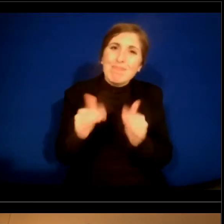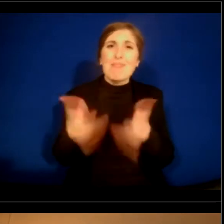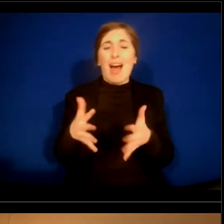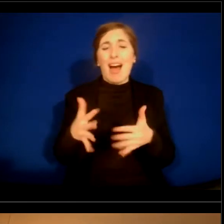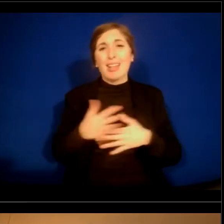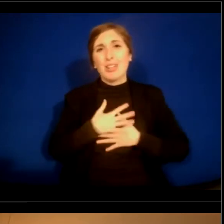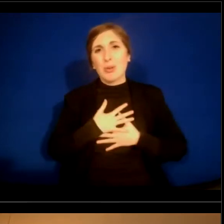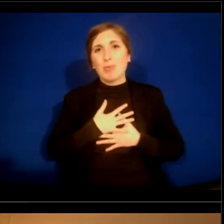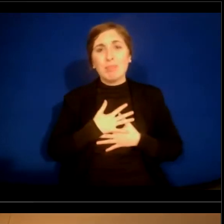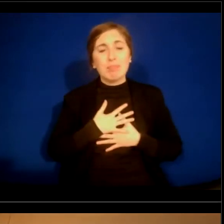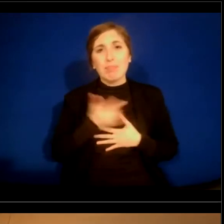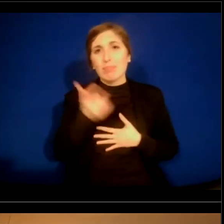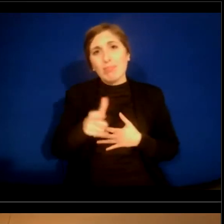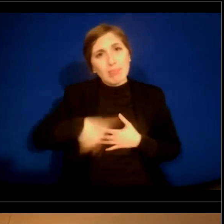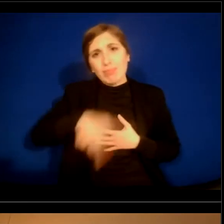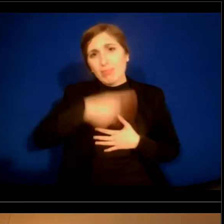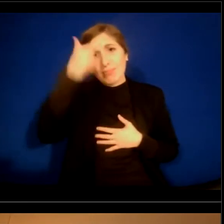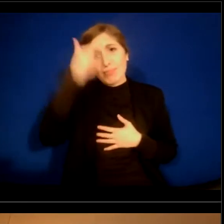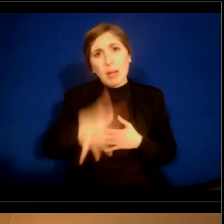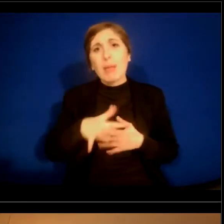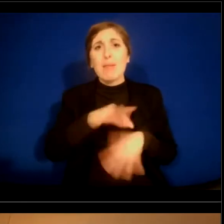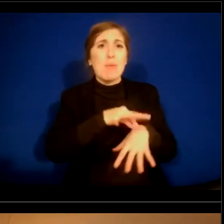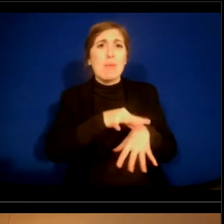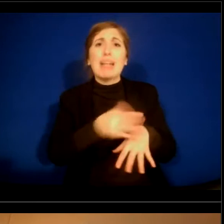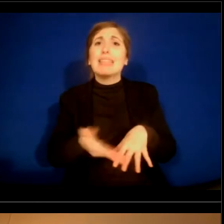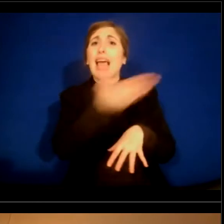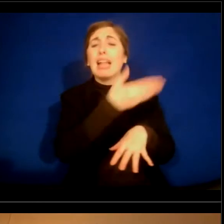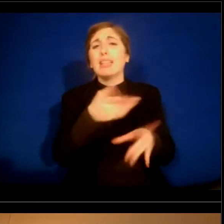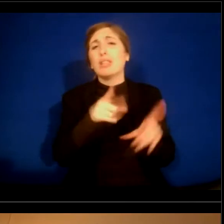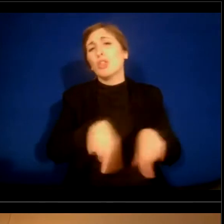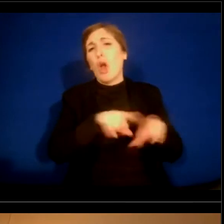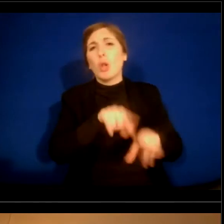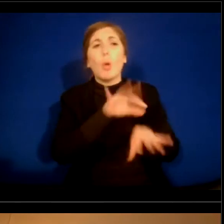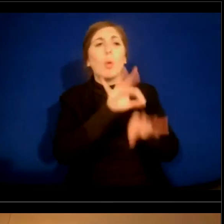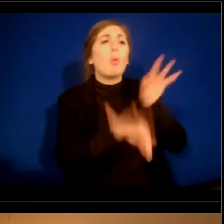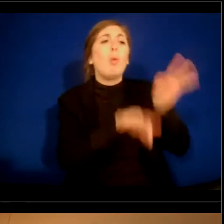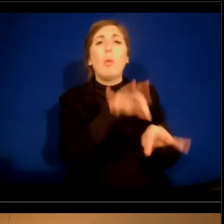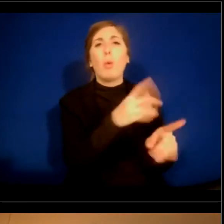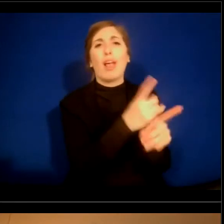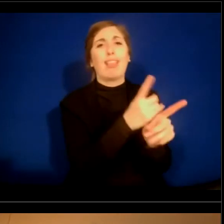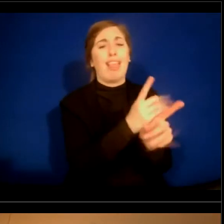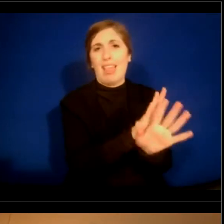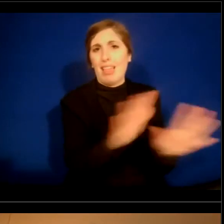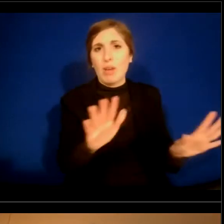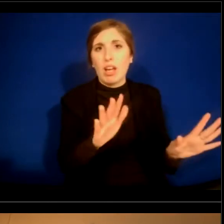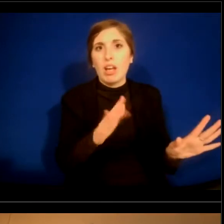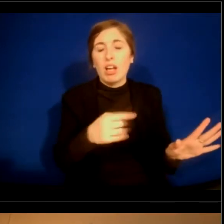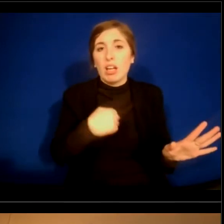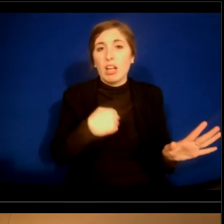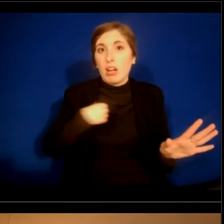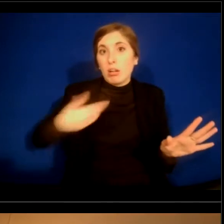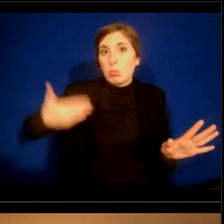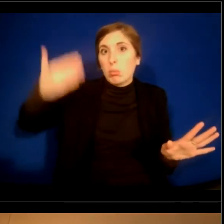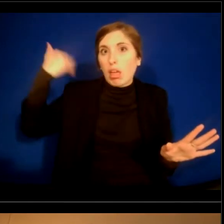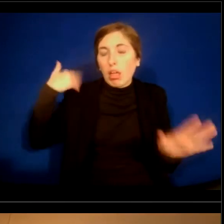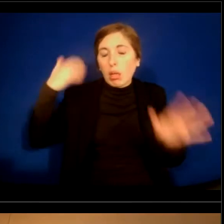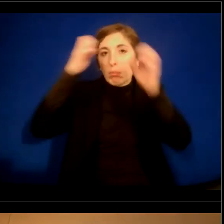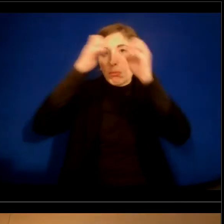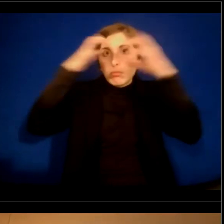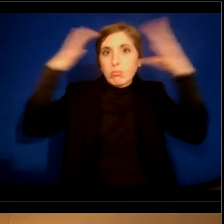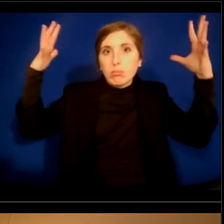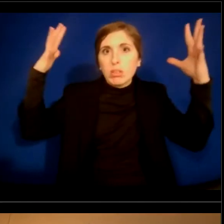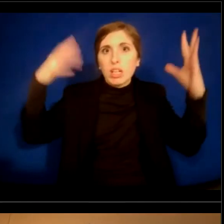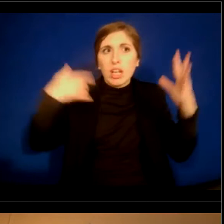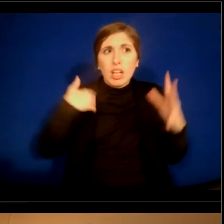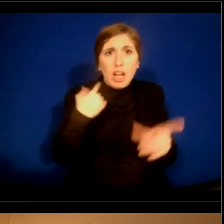sappiamo che è importante prendersi cura dei nostri pazienti, e non avrei mai immaginato di dover occuparmi del